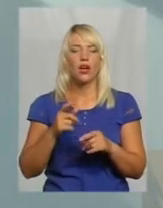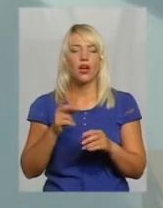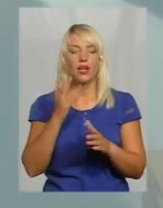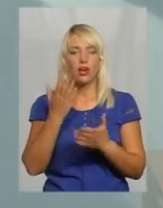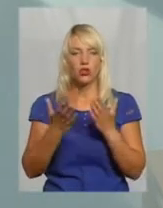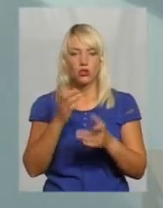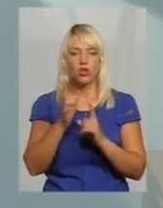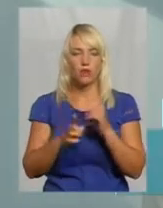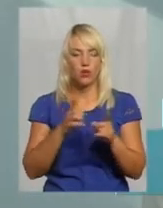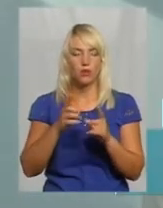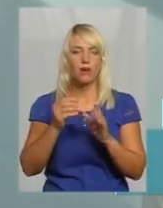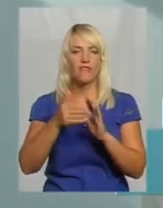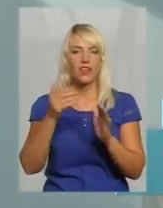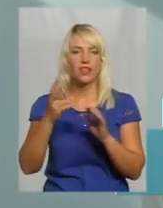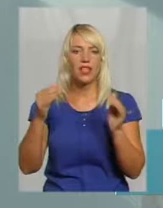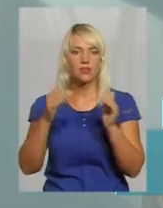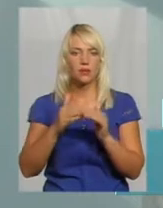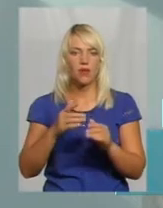відмінено. Просто зараз